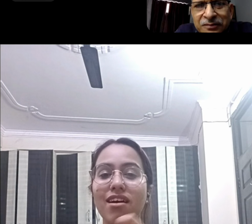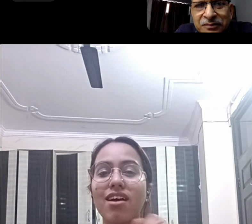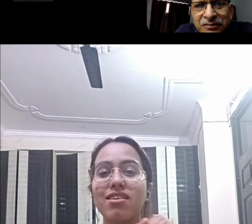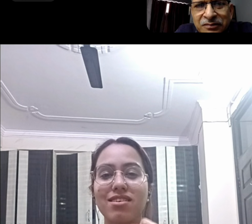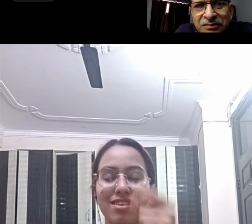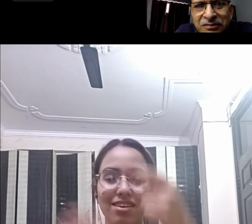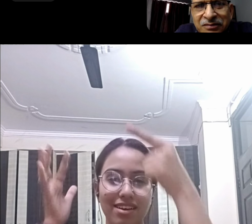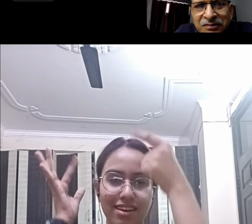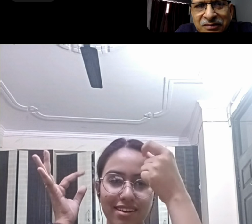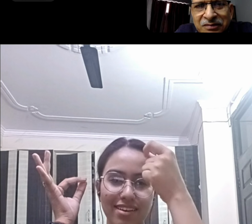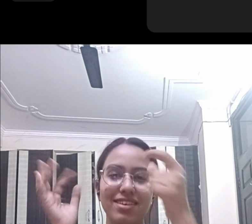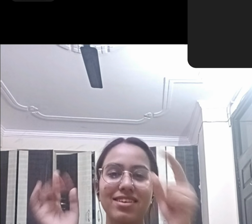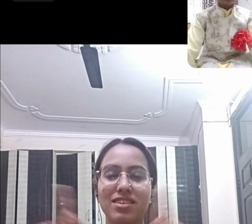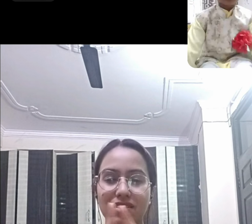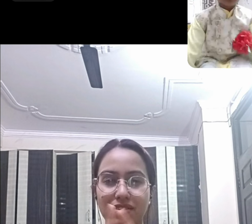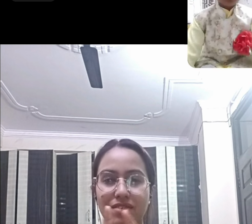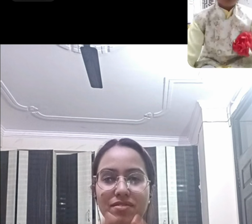सुनाएंगे?